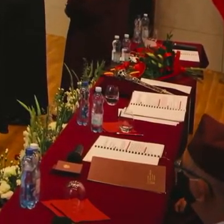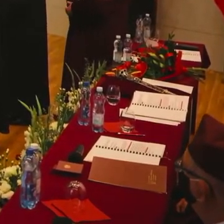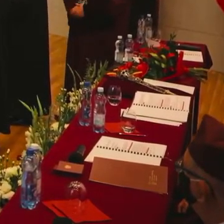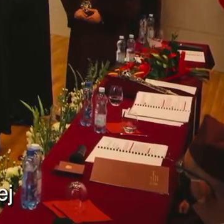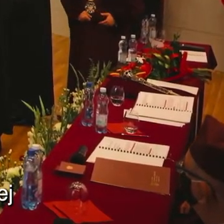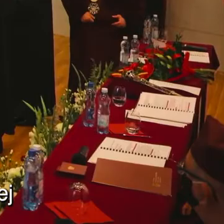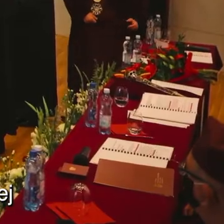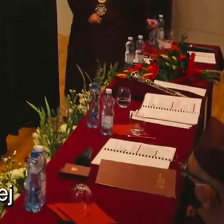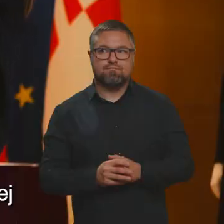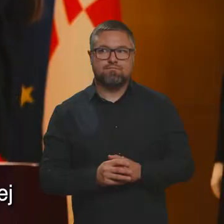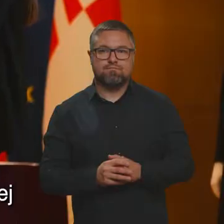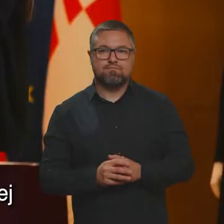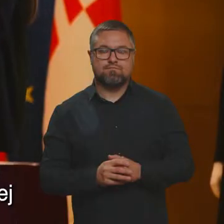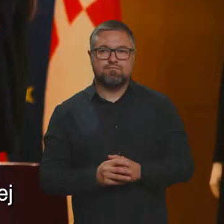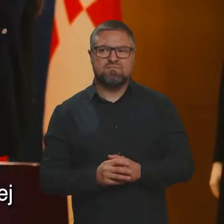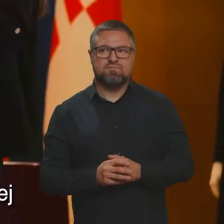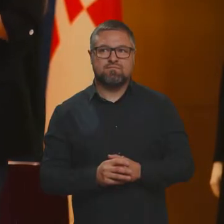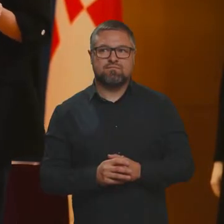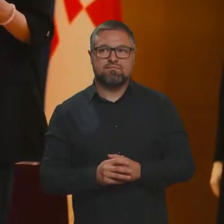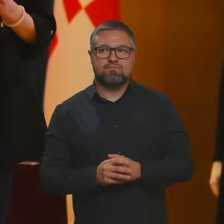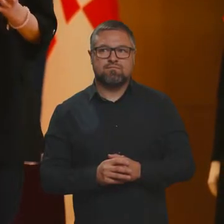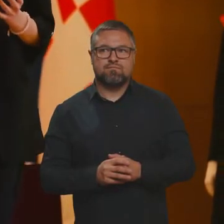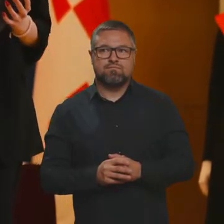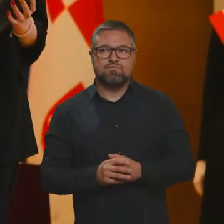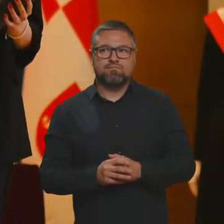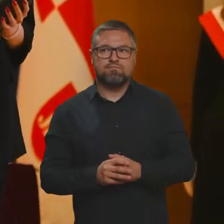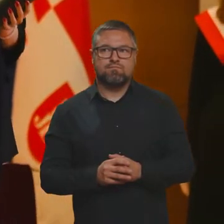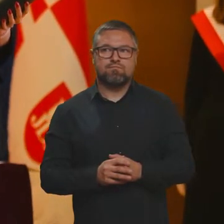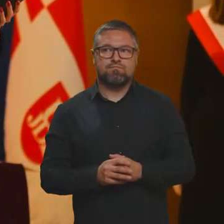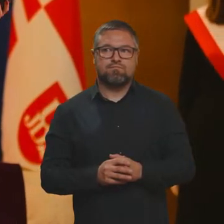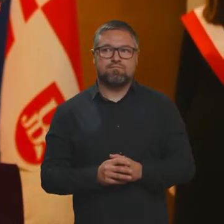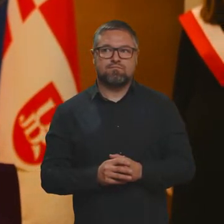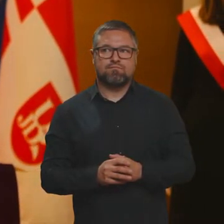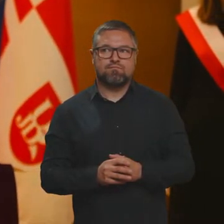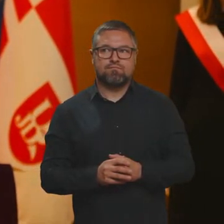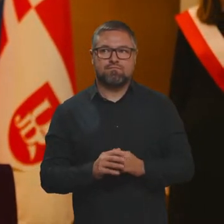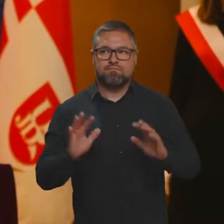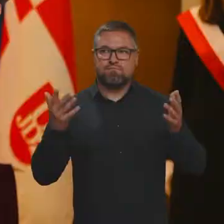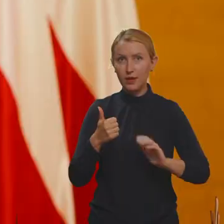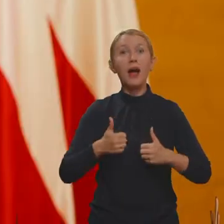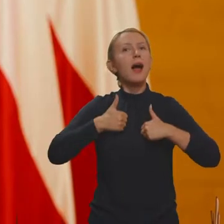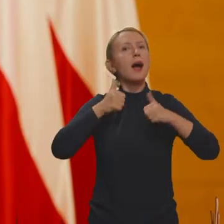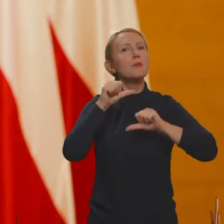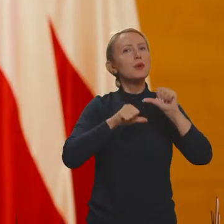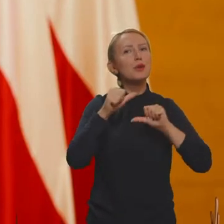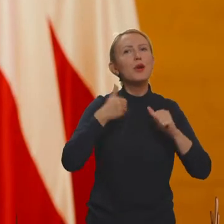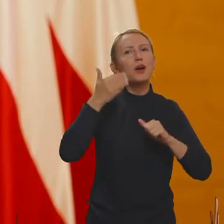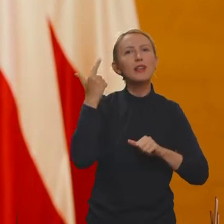najwyższych standardów, przygotowując do aktywności zawodowej i realizacji życiowych planów. Oby rok akademicki